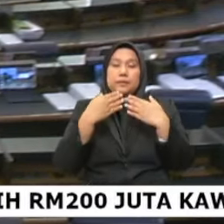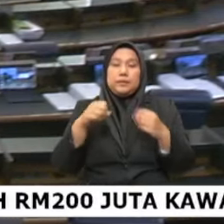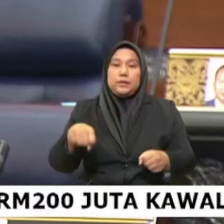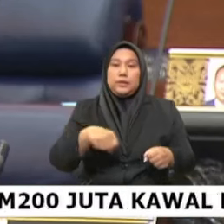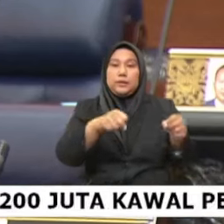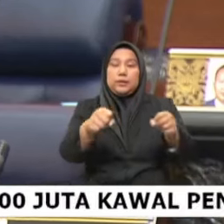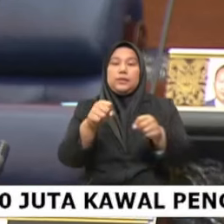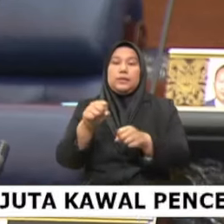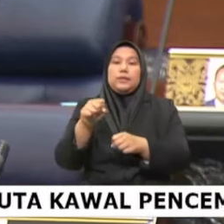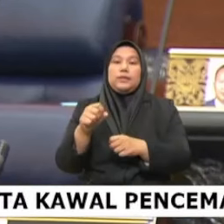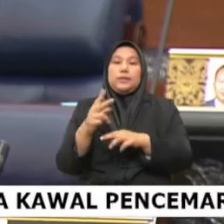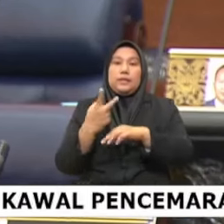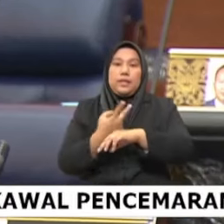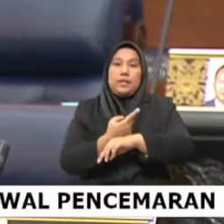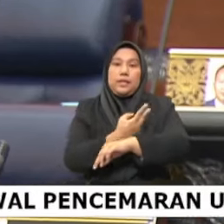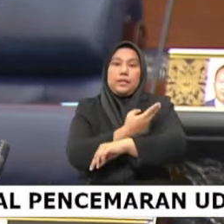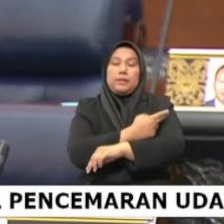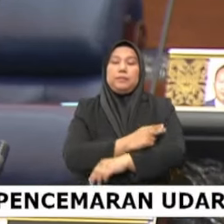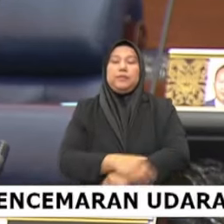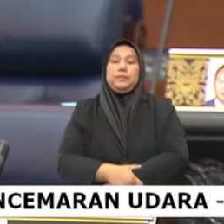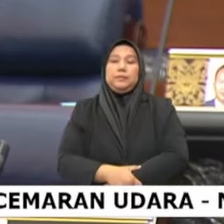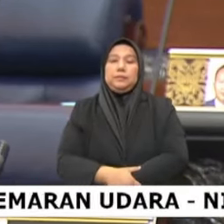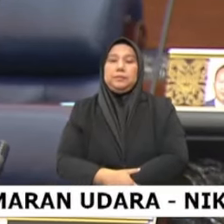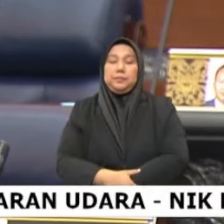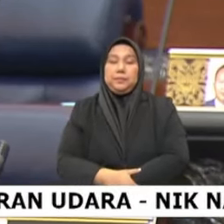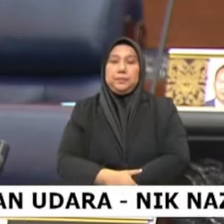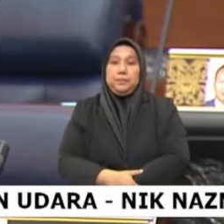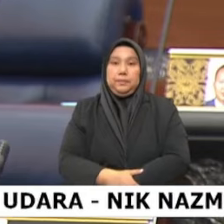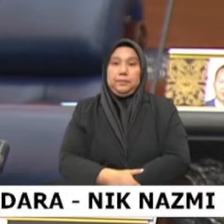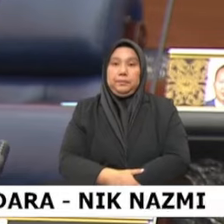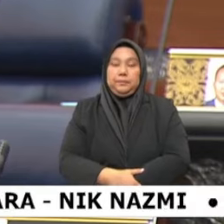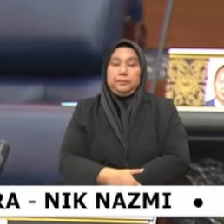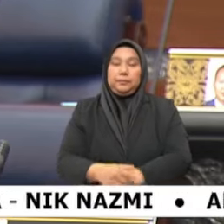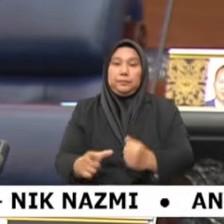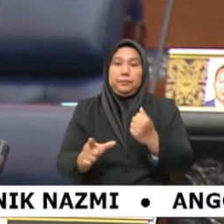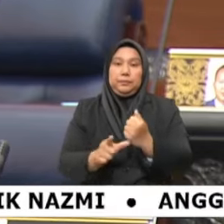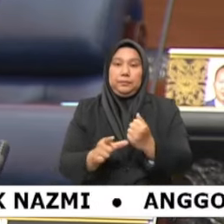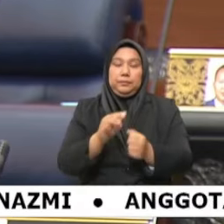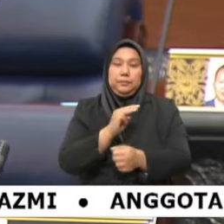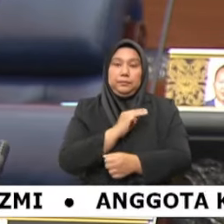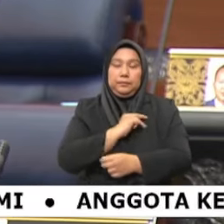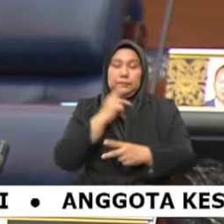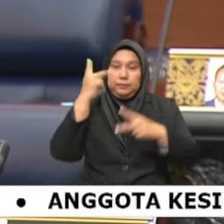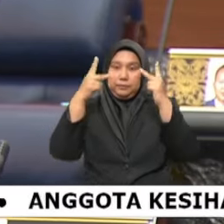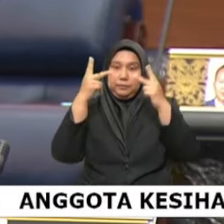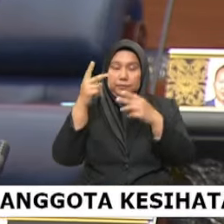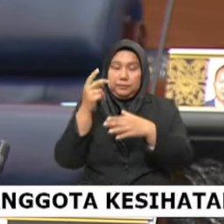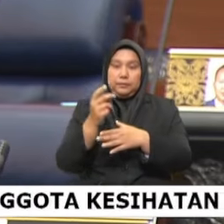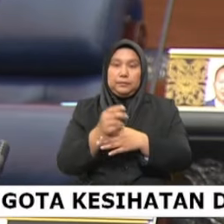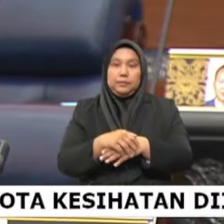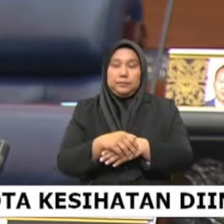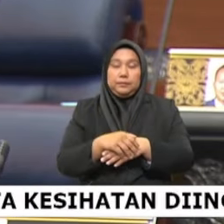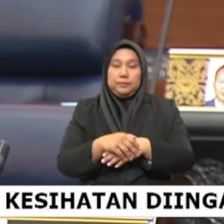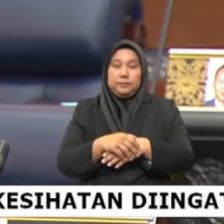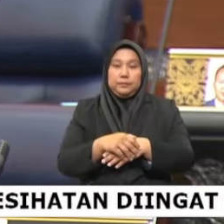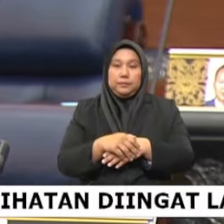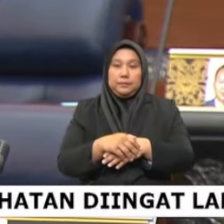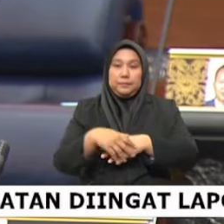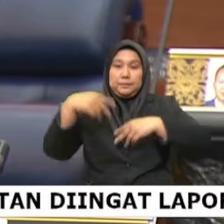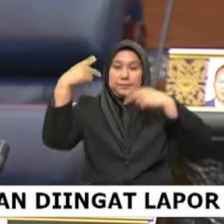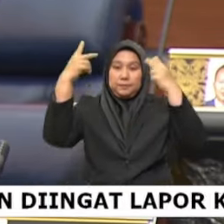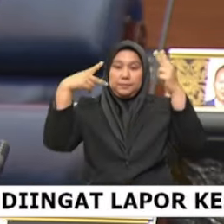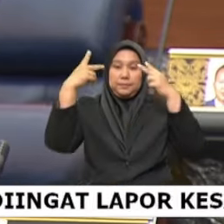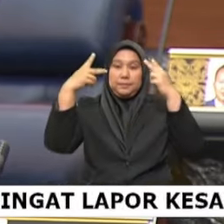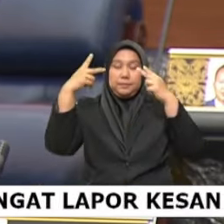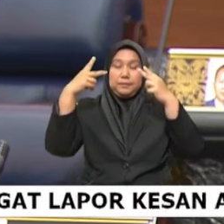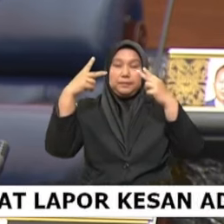Sungai Siput. Yang Berhormat Timbalan Menteri Pelancongan, sektor pelancongan di Sungai Siput juga mempunyai